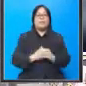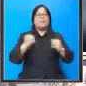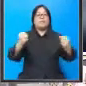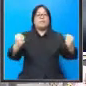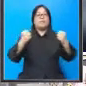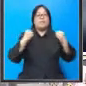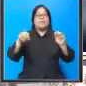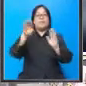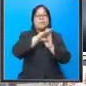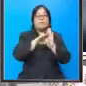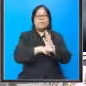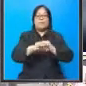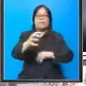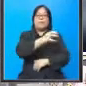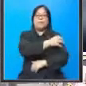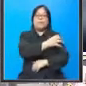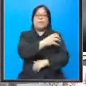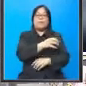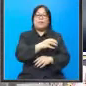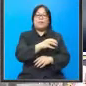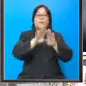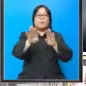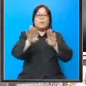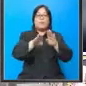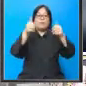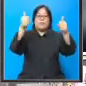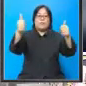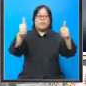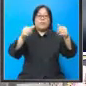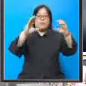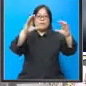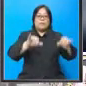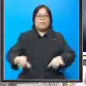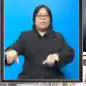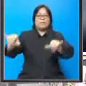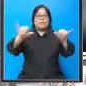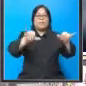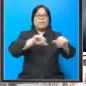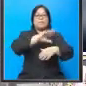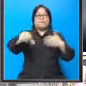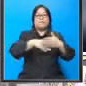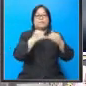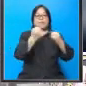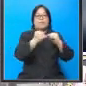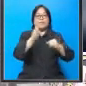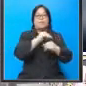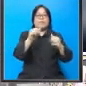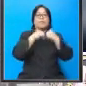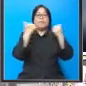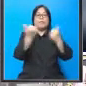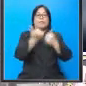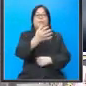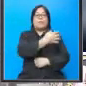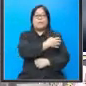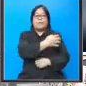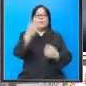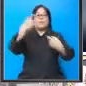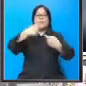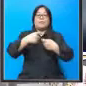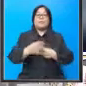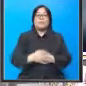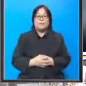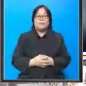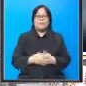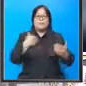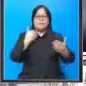memperkukuhkan elemen penguatkuasaan di pintu masuk secara bersepadu dengan semua jabatan dan efisiensi penguatkuasaan berkaitan